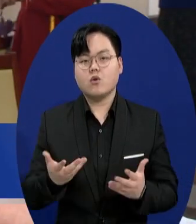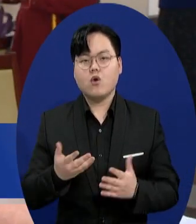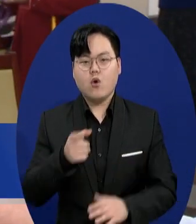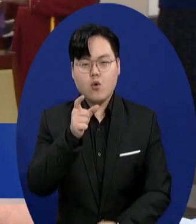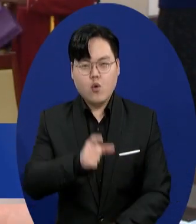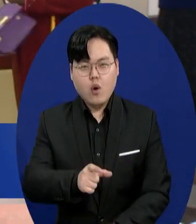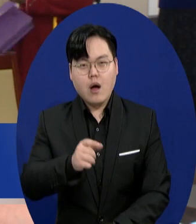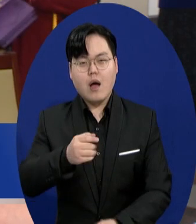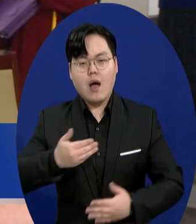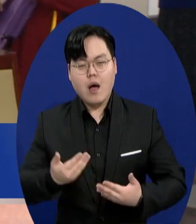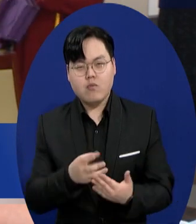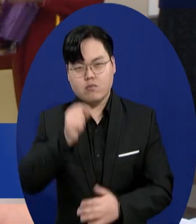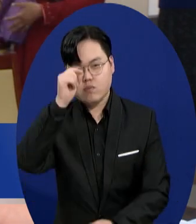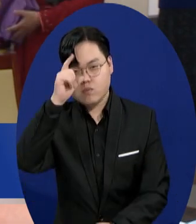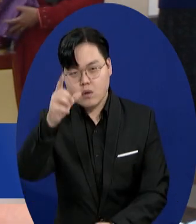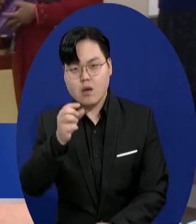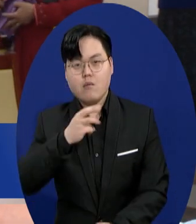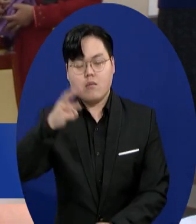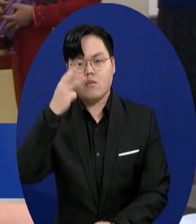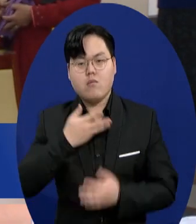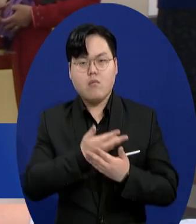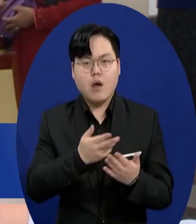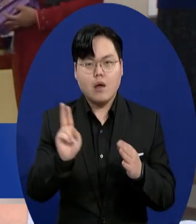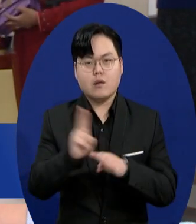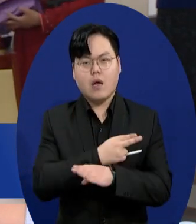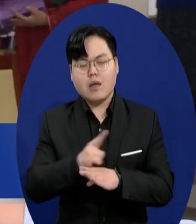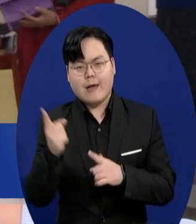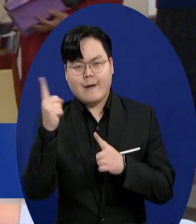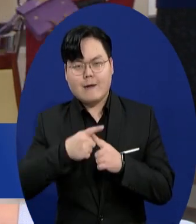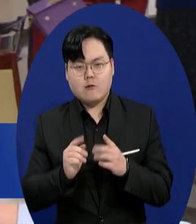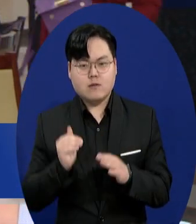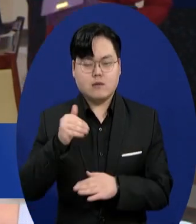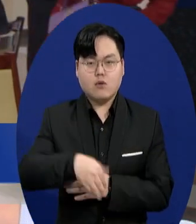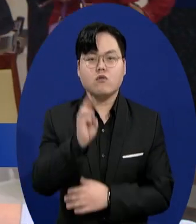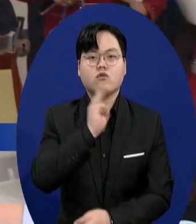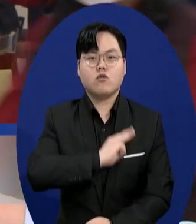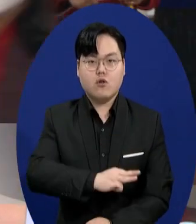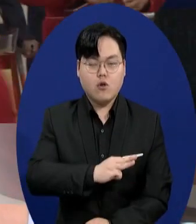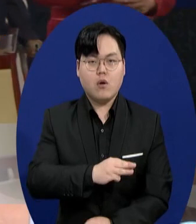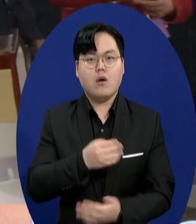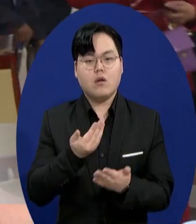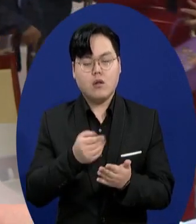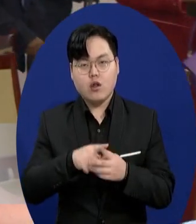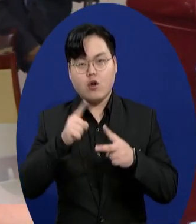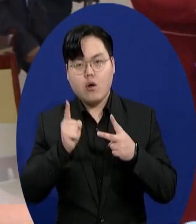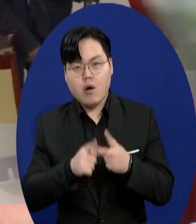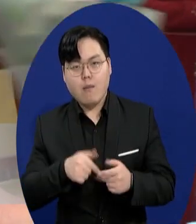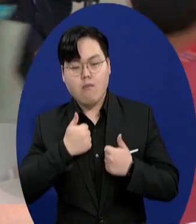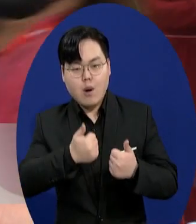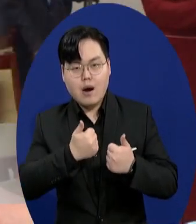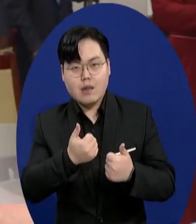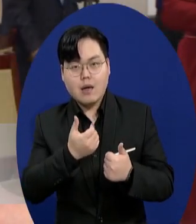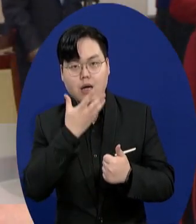сургадаг, мэддэг олгодог, дадлаг суулгадаг, хатуужил туулуулдаг, бас магтаал шаашаалыг бол одоо